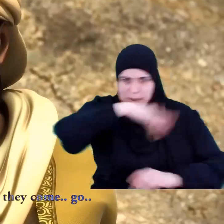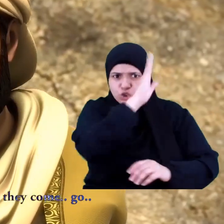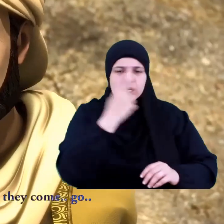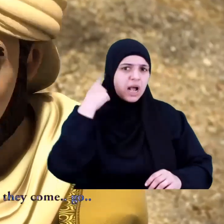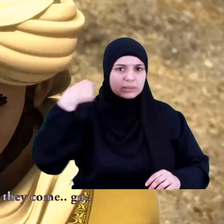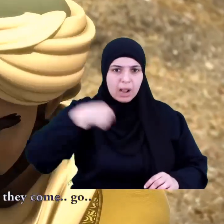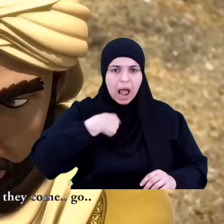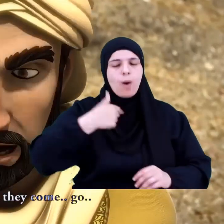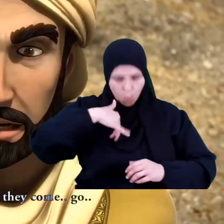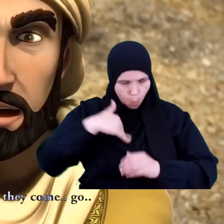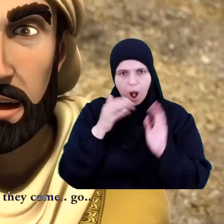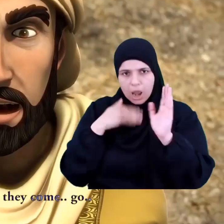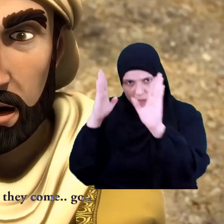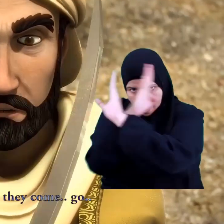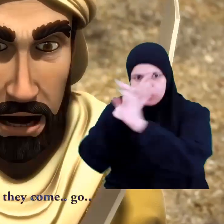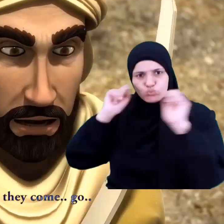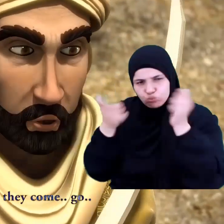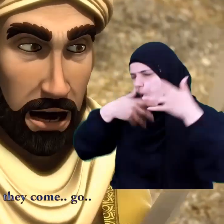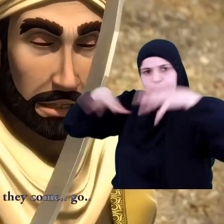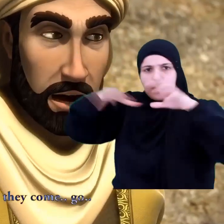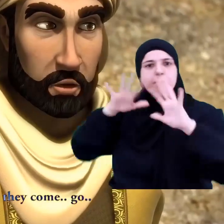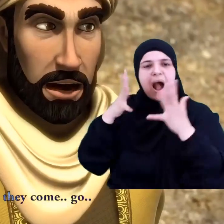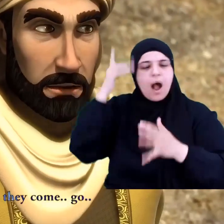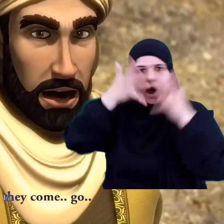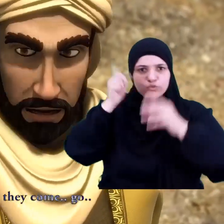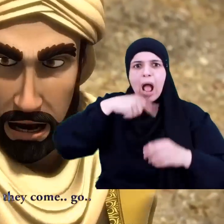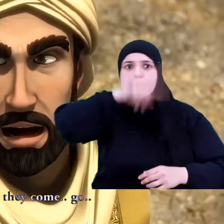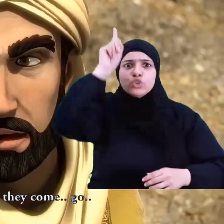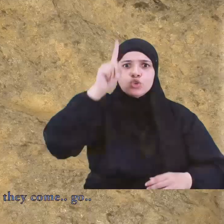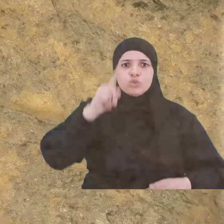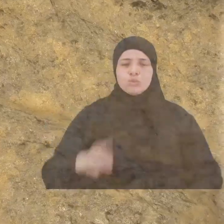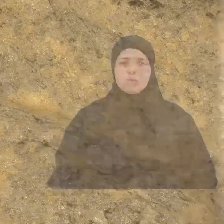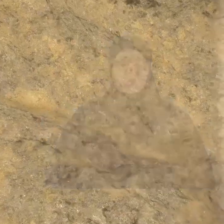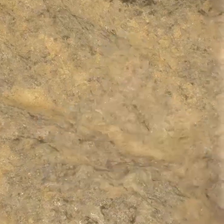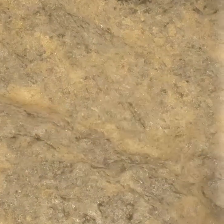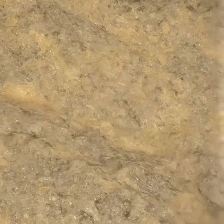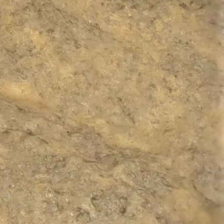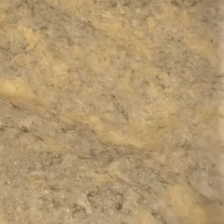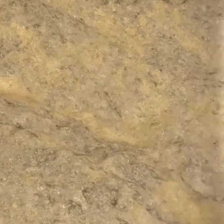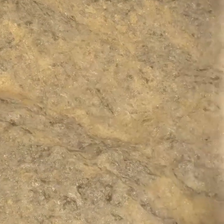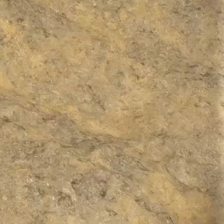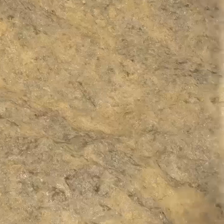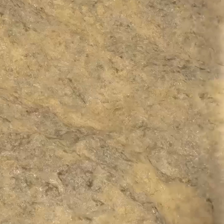ارحل، وسيختبئ أنا لأفرقهم عند حضورهم. ارحل.